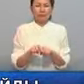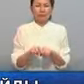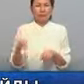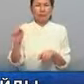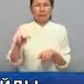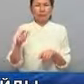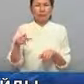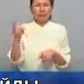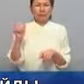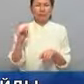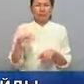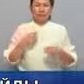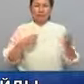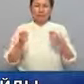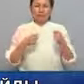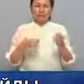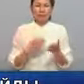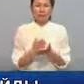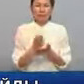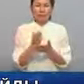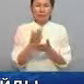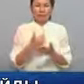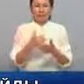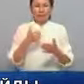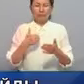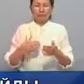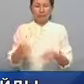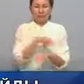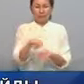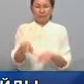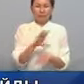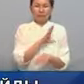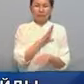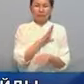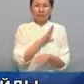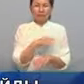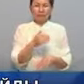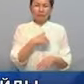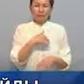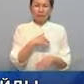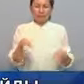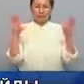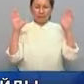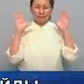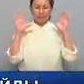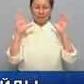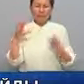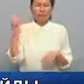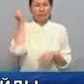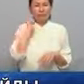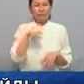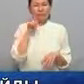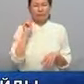Әл-Фараби ауданының әкімі мен әкімдік аппаратының қызметкерлері алдыңғы сапта тұрды. Жүрегінде иман ұялаған кәрі жас түгел намазға